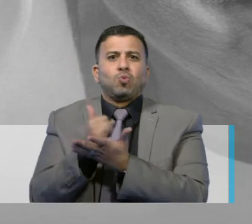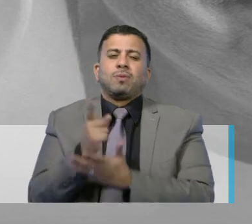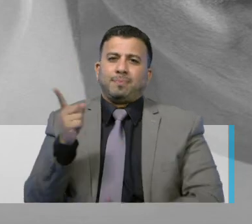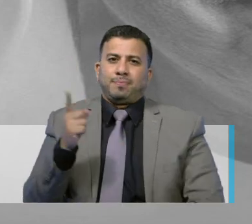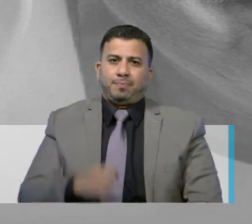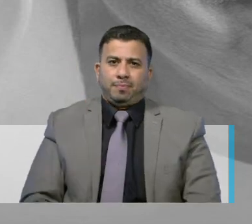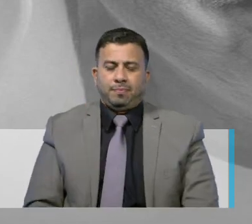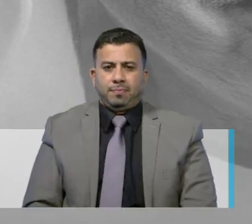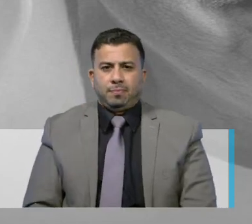ومؤسسيه